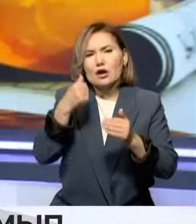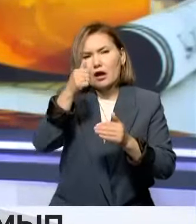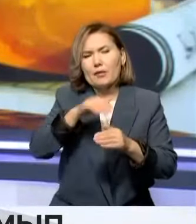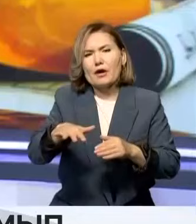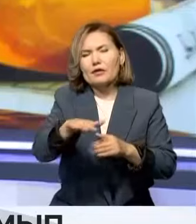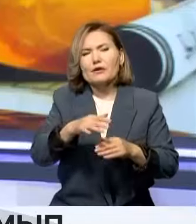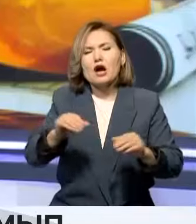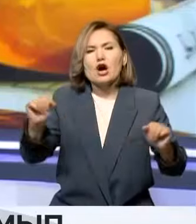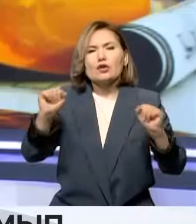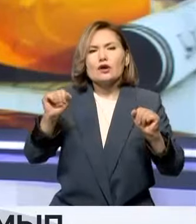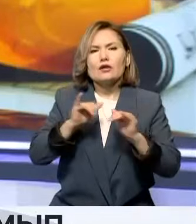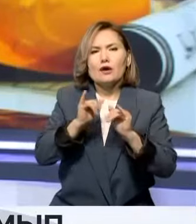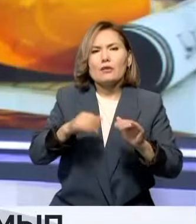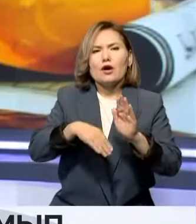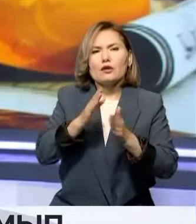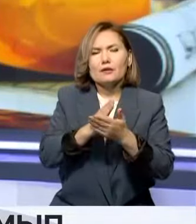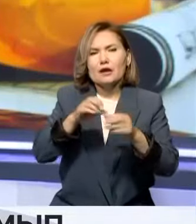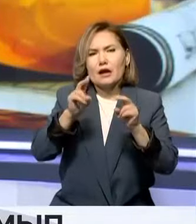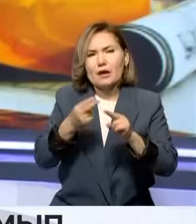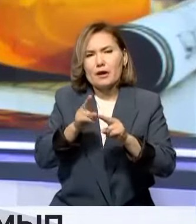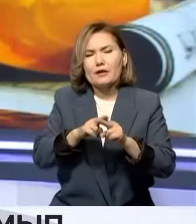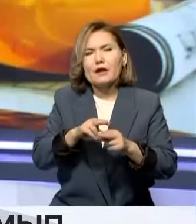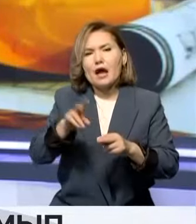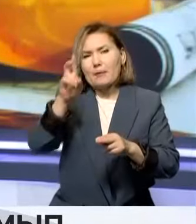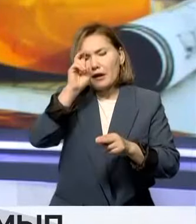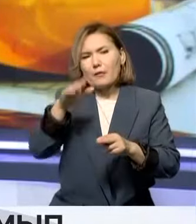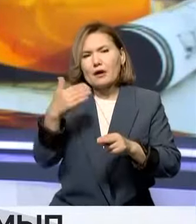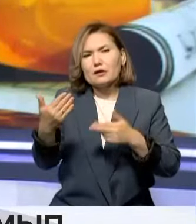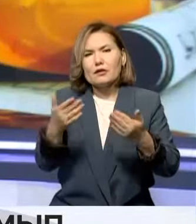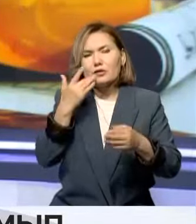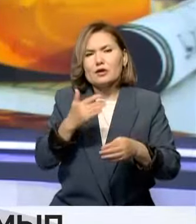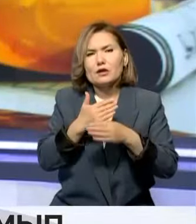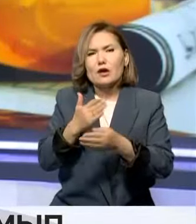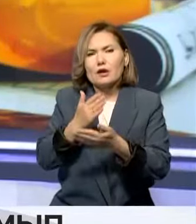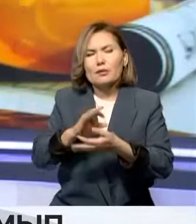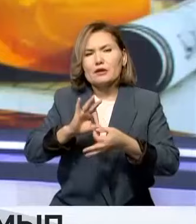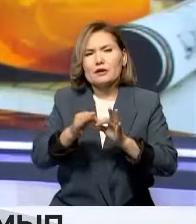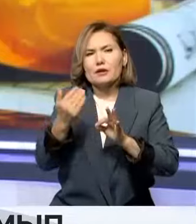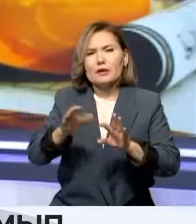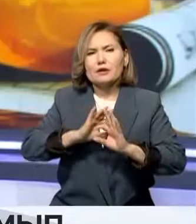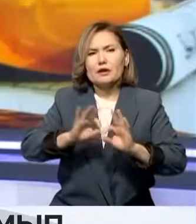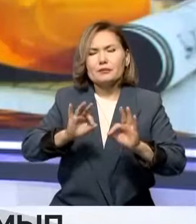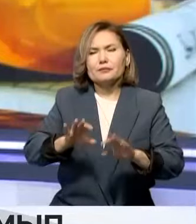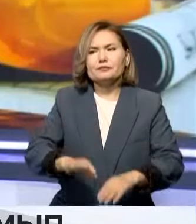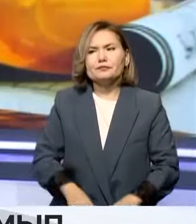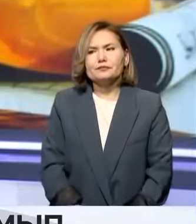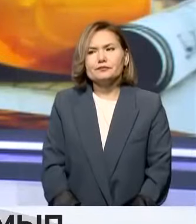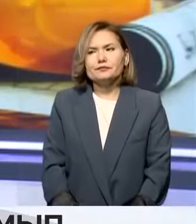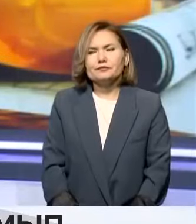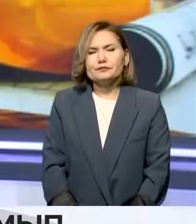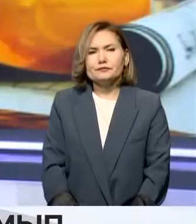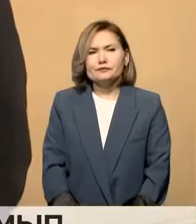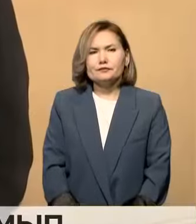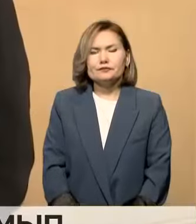ауданда бұқаралық спорт дамып келеді. Мамандардың айтуынша салаға мемлекет тарапынан қолдау бар. Толығырақ әріптесім Руслан Нұрланұлы баяндасын.